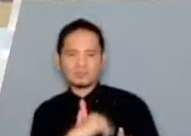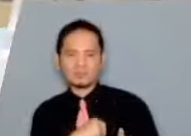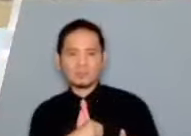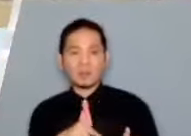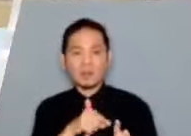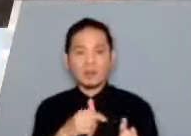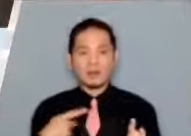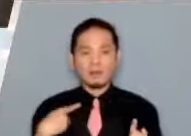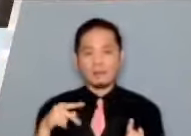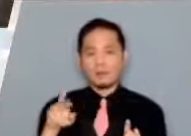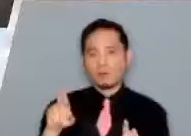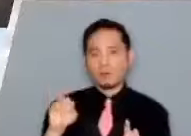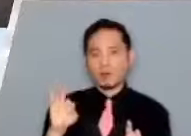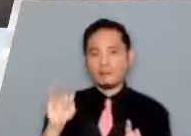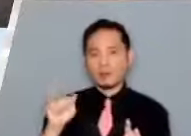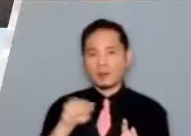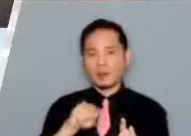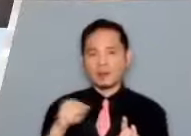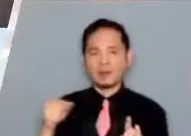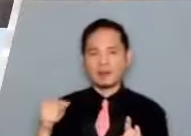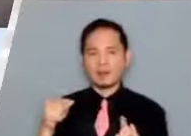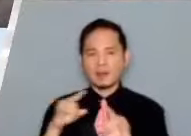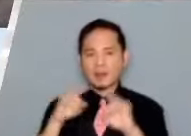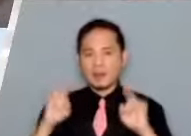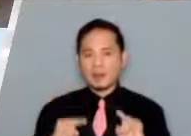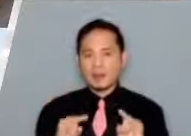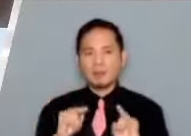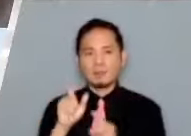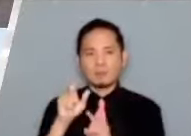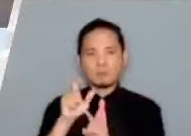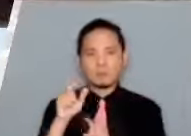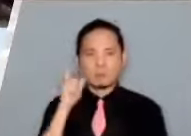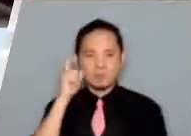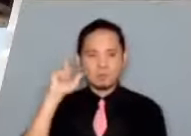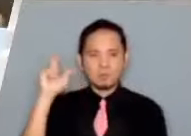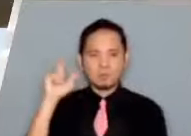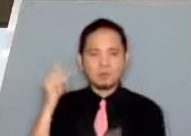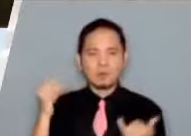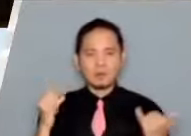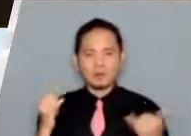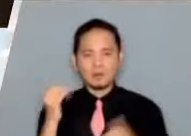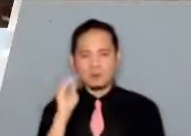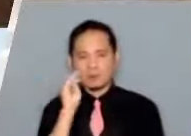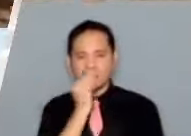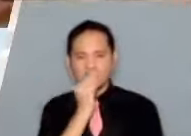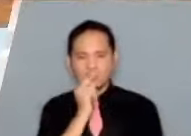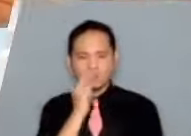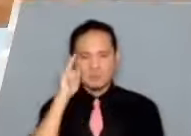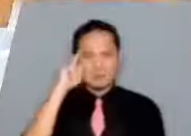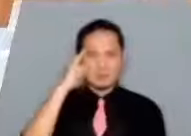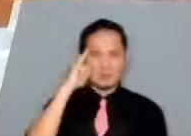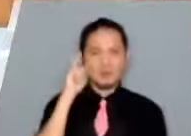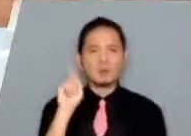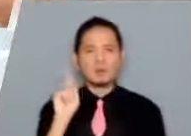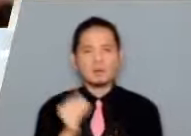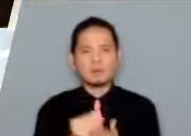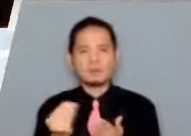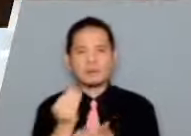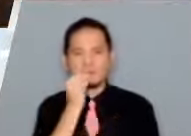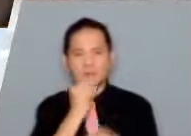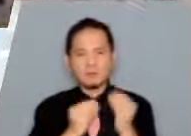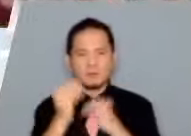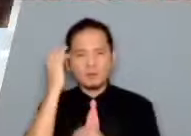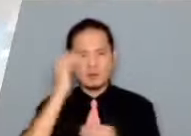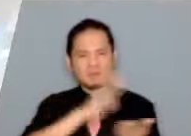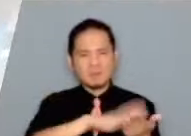nagsasagawa ng pag-aayuno. Problemado sila kung anong iyahat ng pagkain dahil sa taas presyo ng mga bilihin at kakulangan sa supply. Dasal